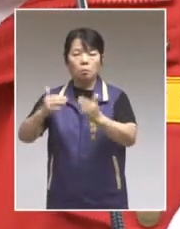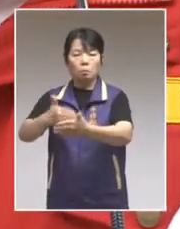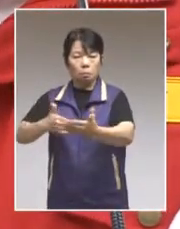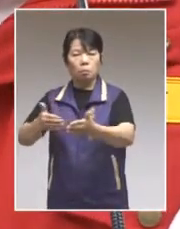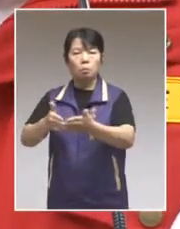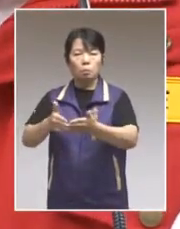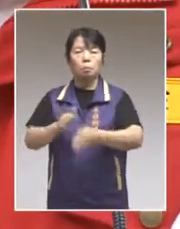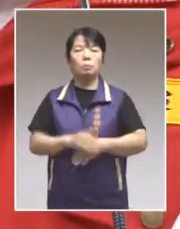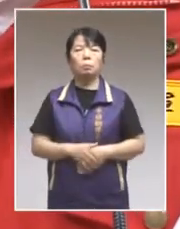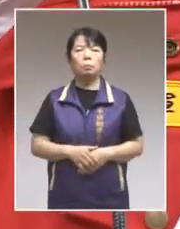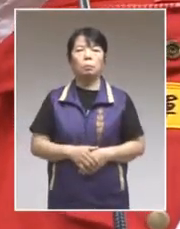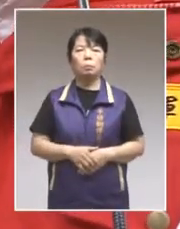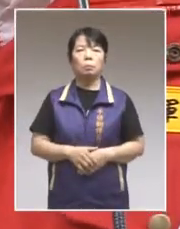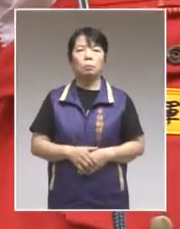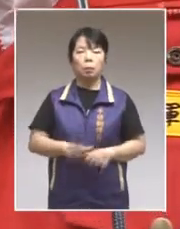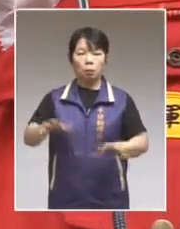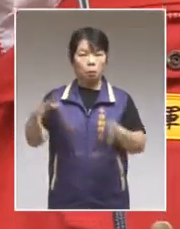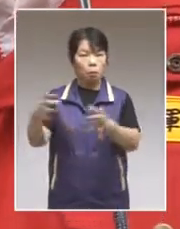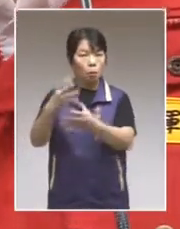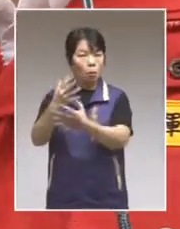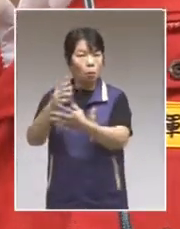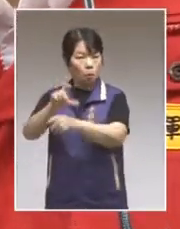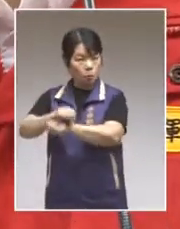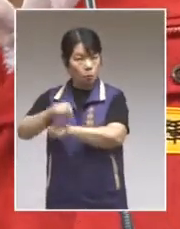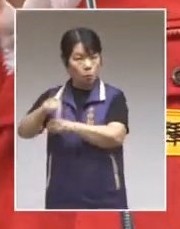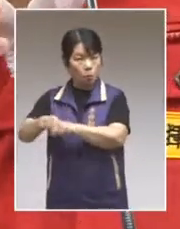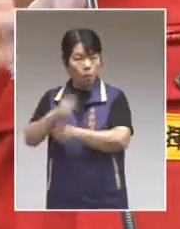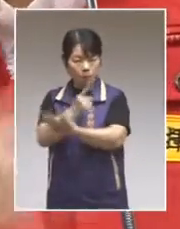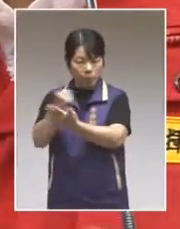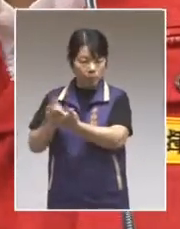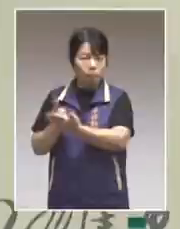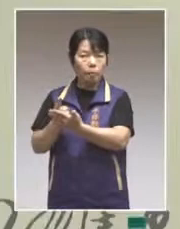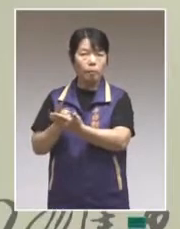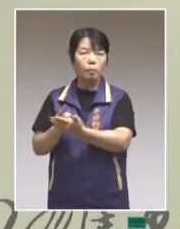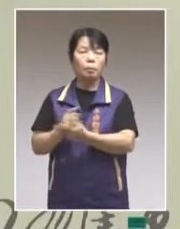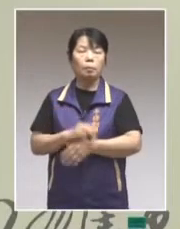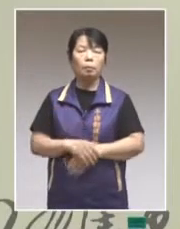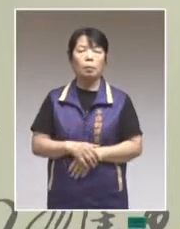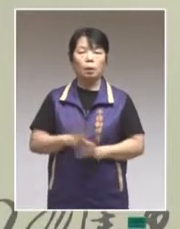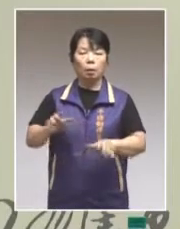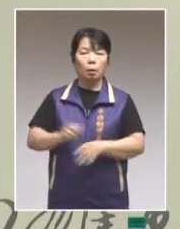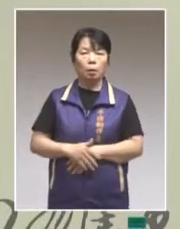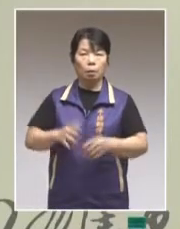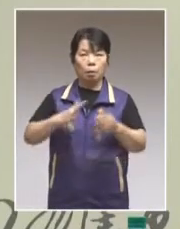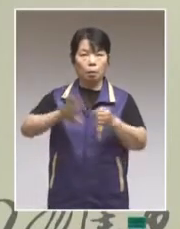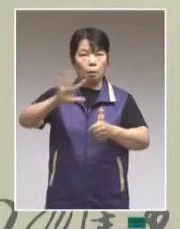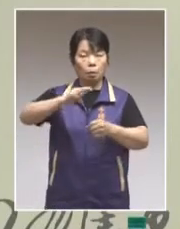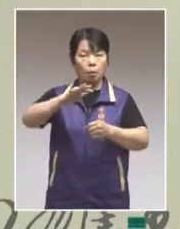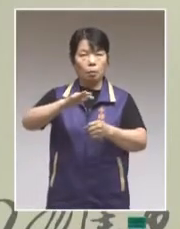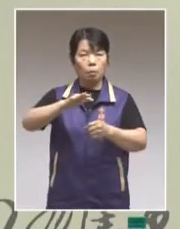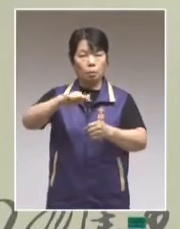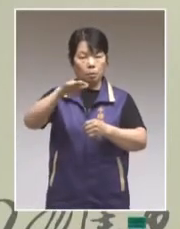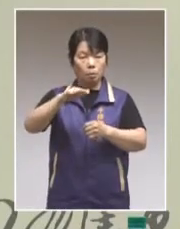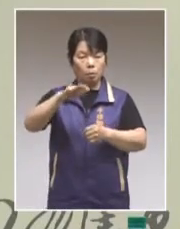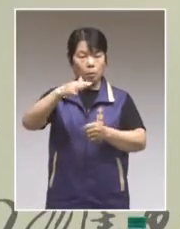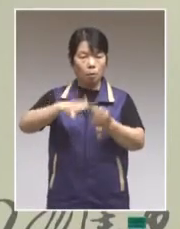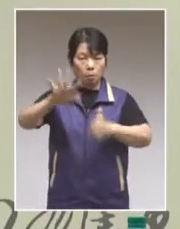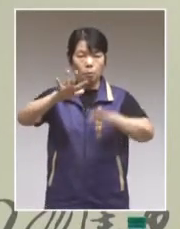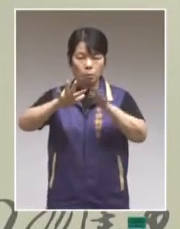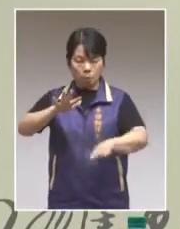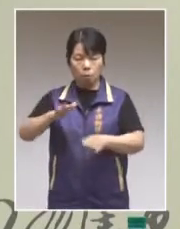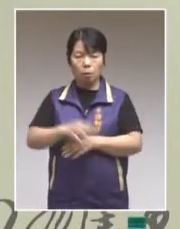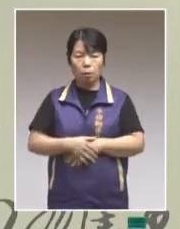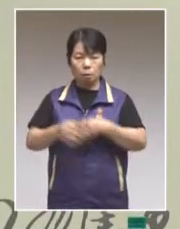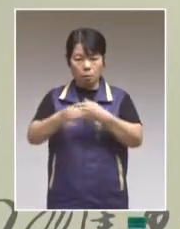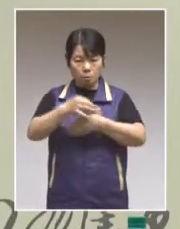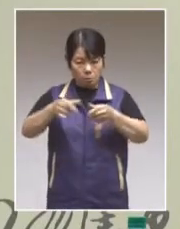的时候，也同学，我们每一位同学，好，啊，高中以下，我们会发给两支的快筛试剂，那